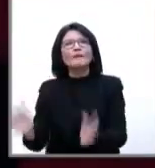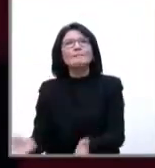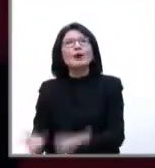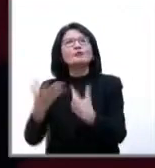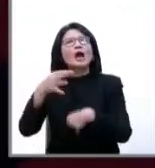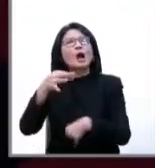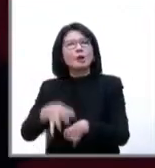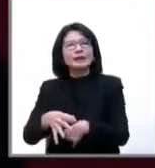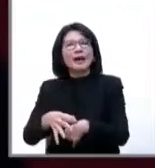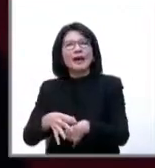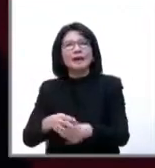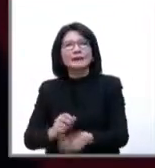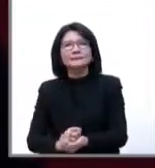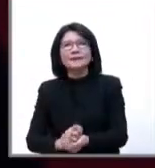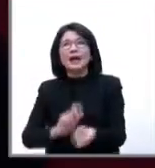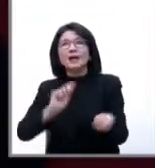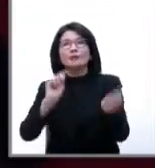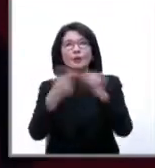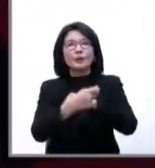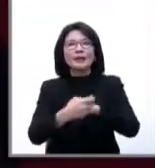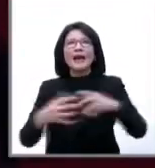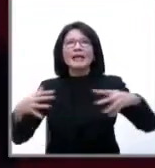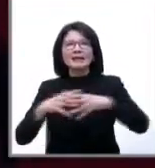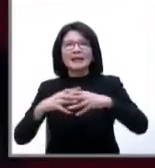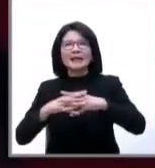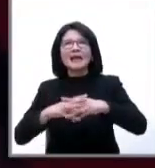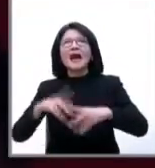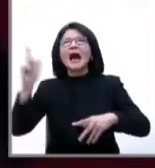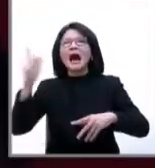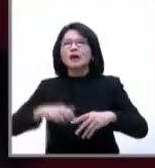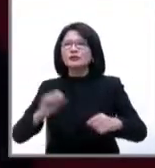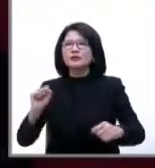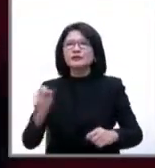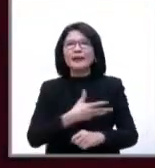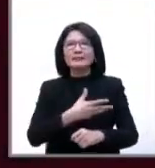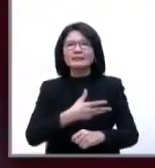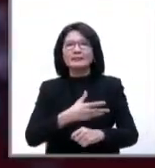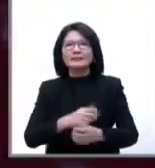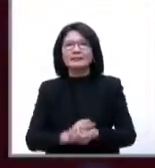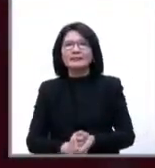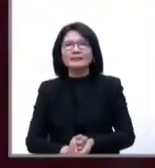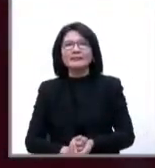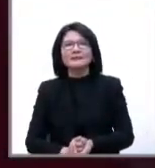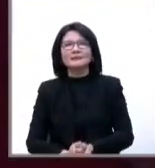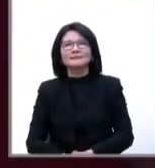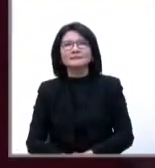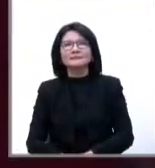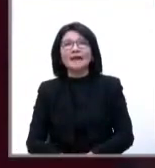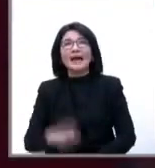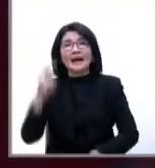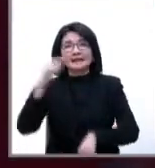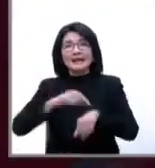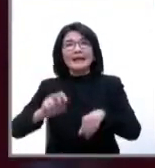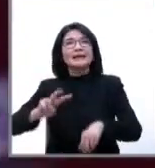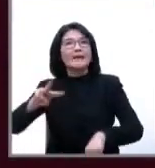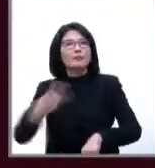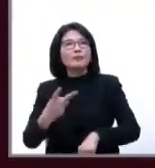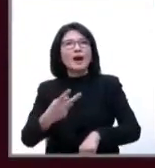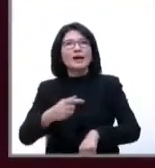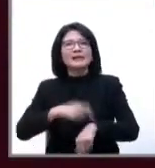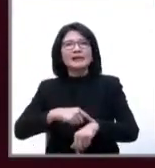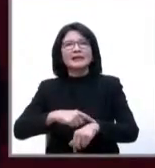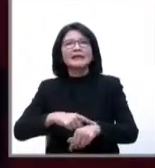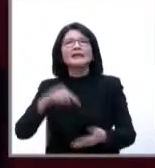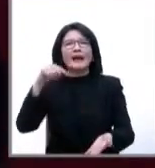kota reforma agraria harus dieksekusi untuk memangkas ketimbangan saatnya kita berubah saatnya kita